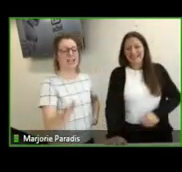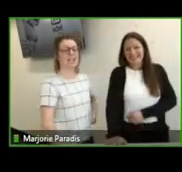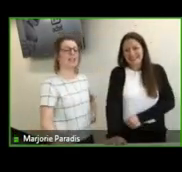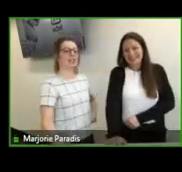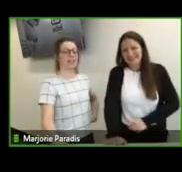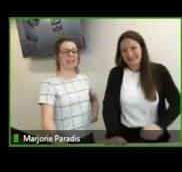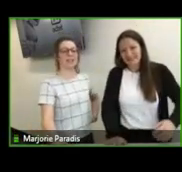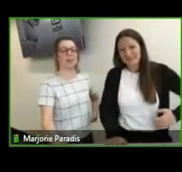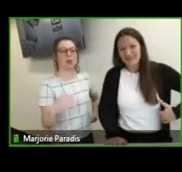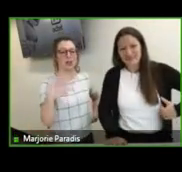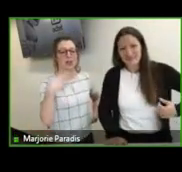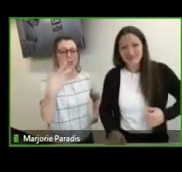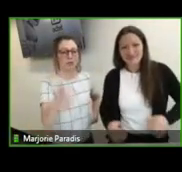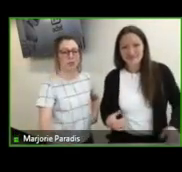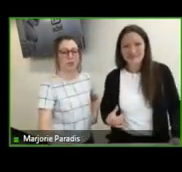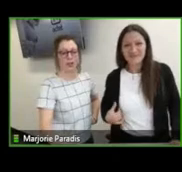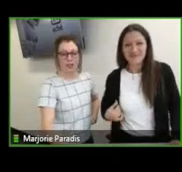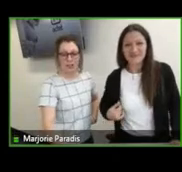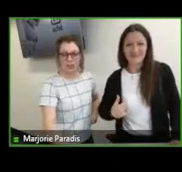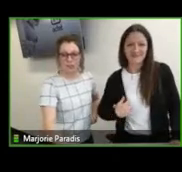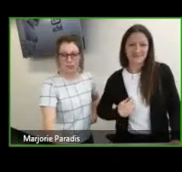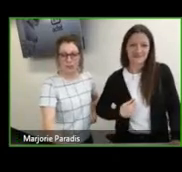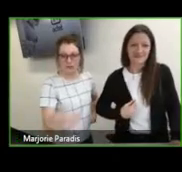il y a Alexandre et Benoît là,